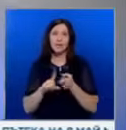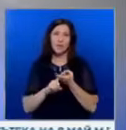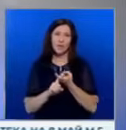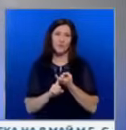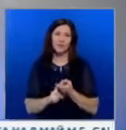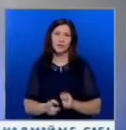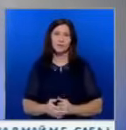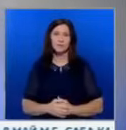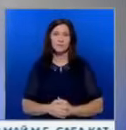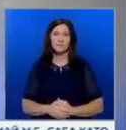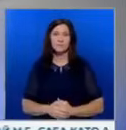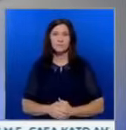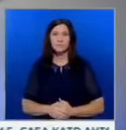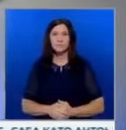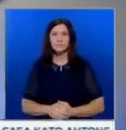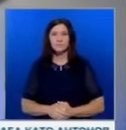Кирова.